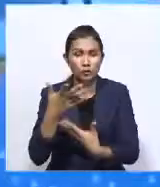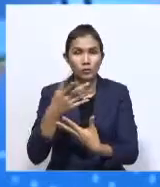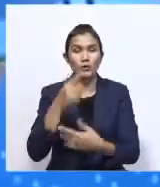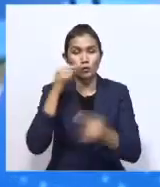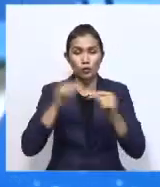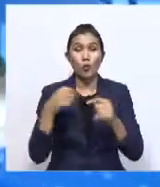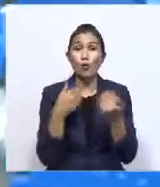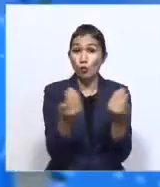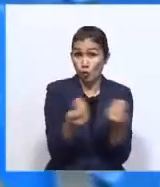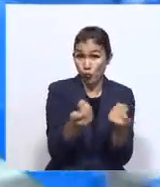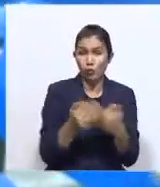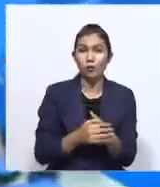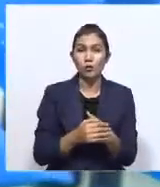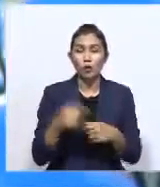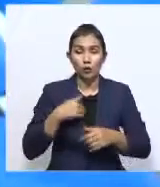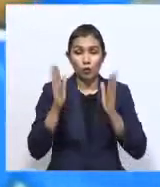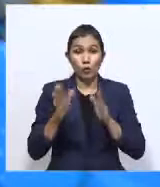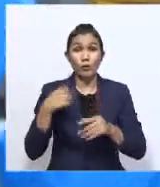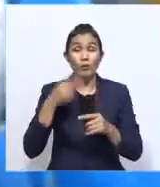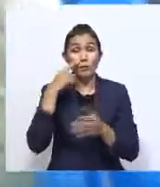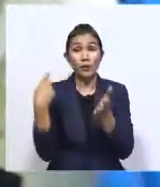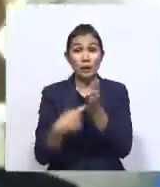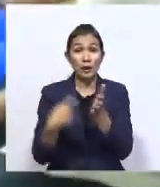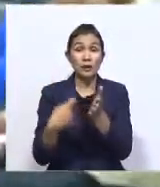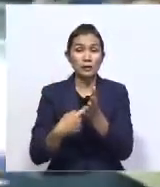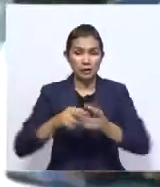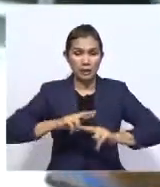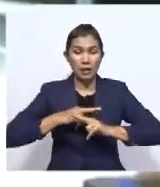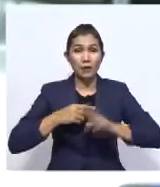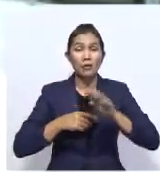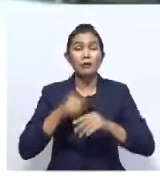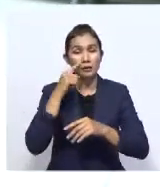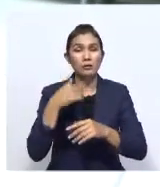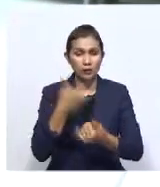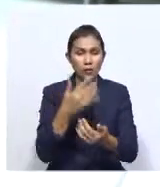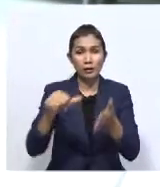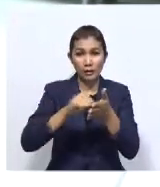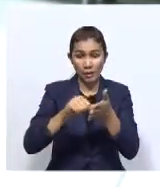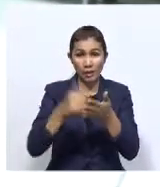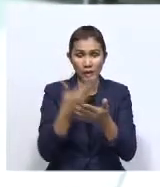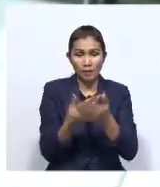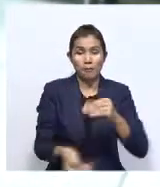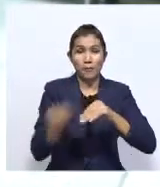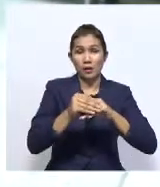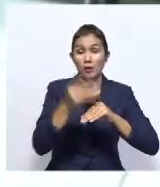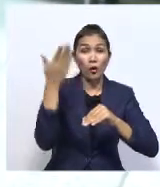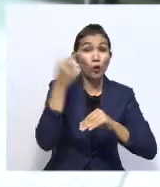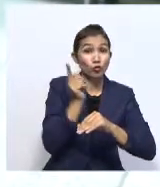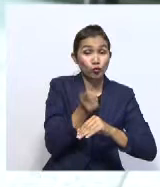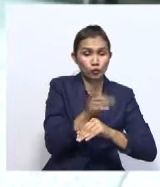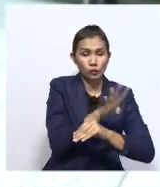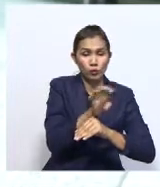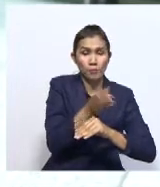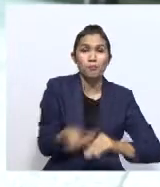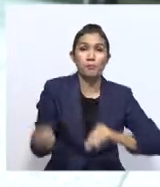ณีที่สงเคราะห์บุตรสำหรับผู้ประกันตนโดยมีสาระสำคัญค่ะก็คือแก้ไขให้ได้รับเงินตอบแทนเพิ่มจาก400บา